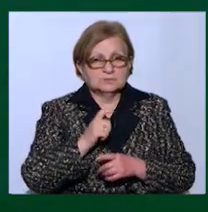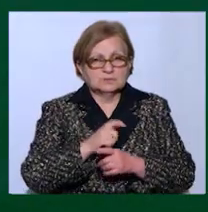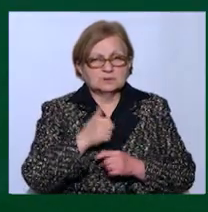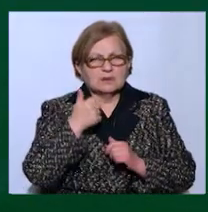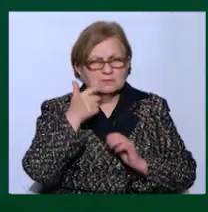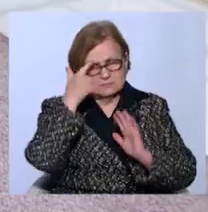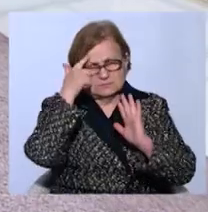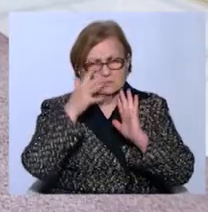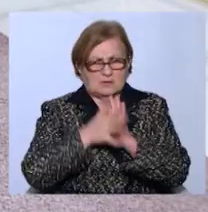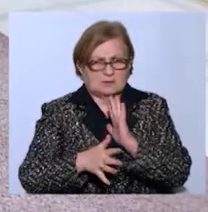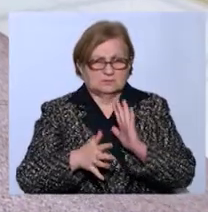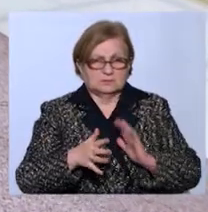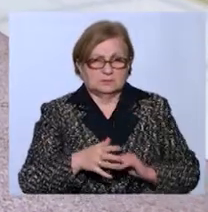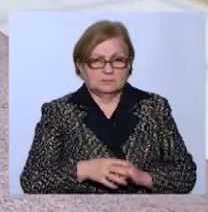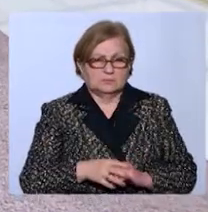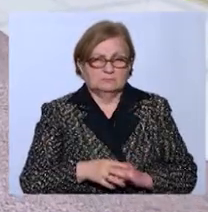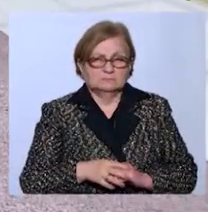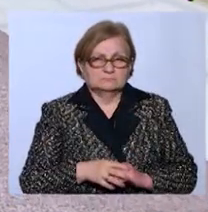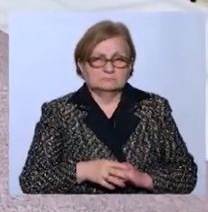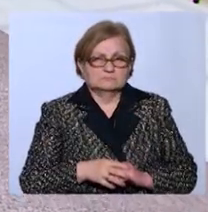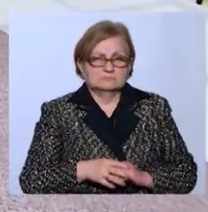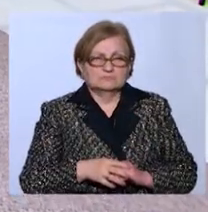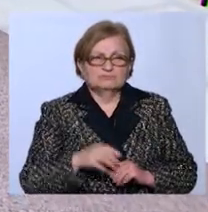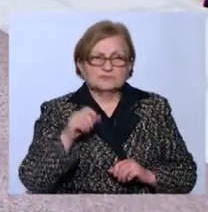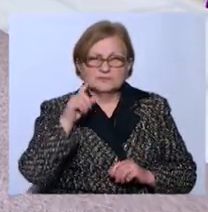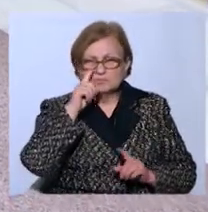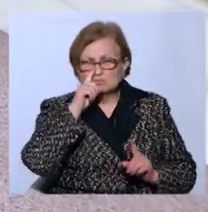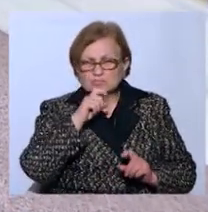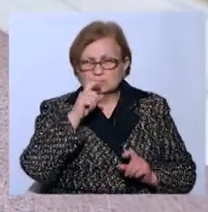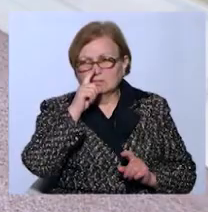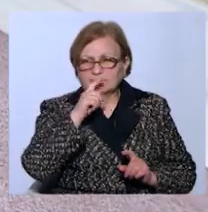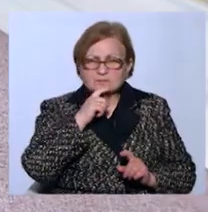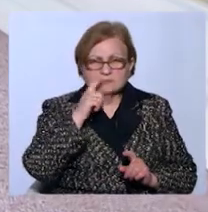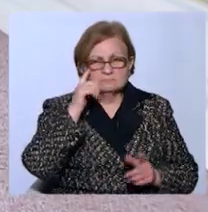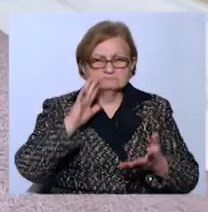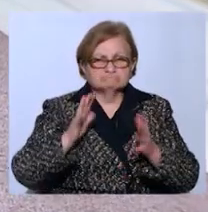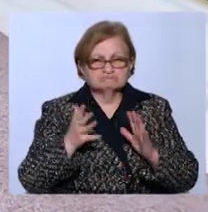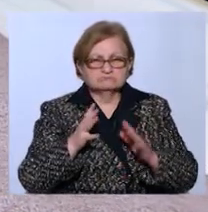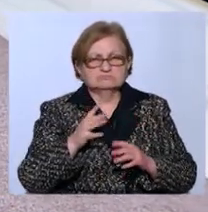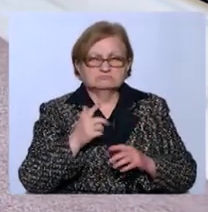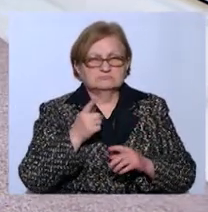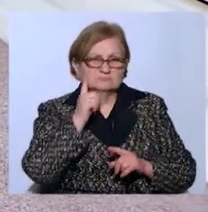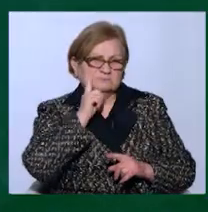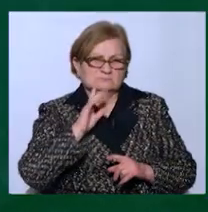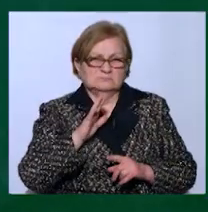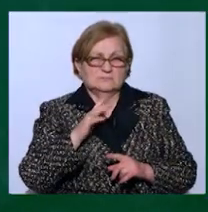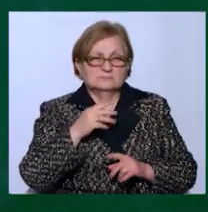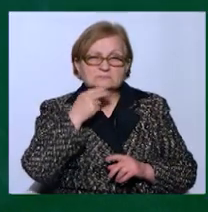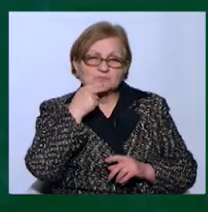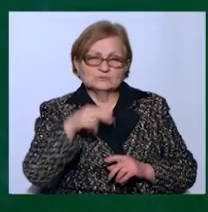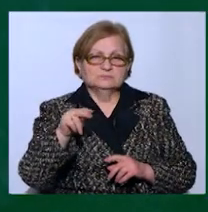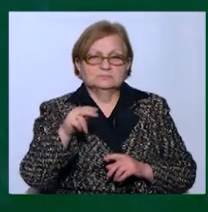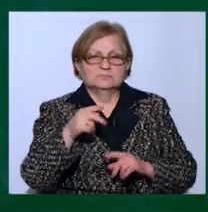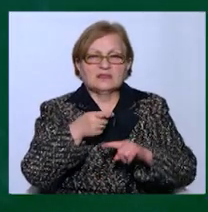კარგად გასაგები თქვენთვის. ცუდად გაგება ცუდი რამეა, არ ცოდნას. ანუ